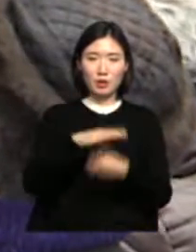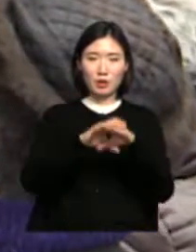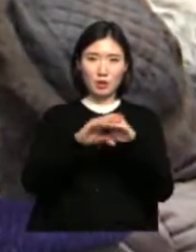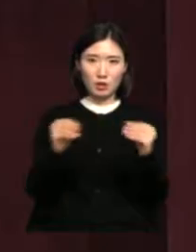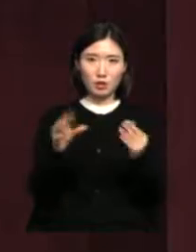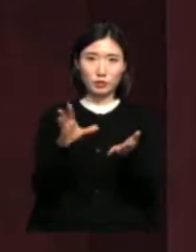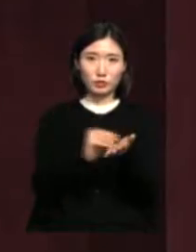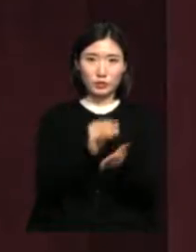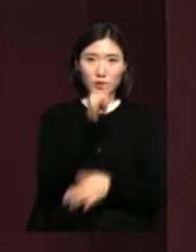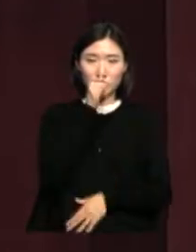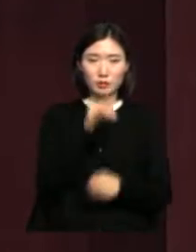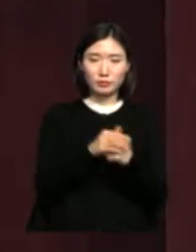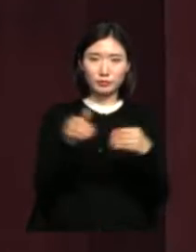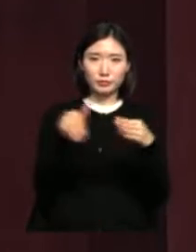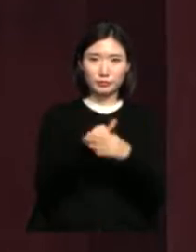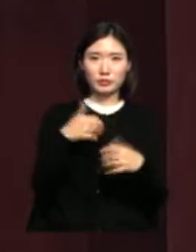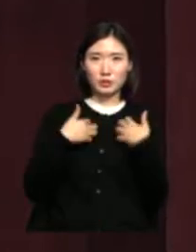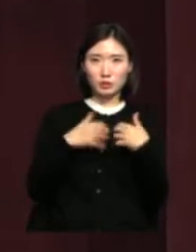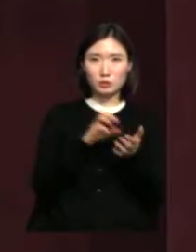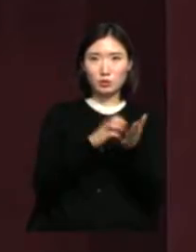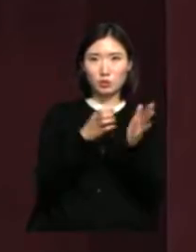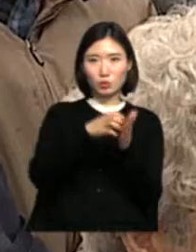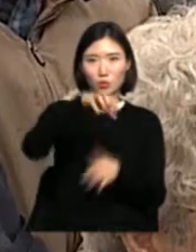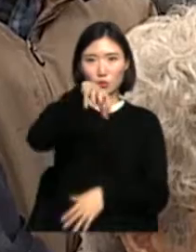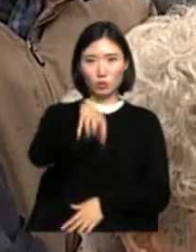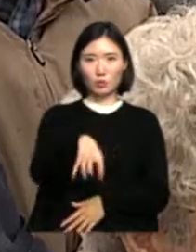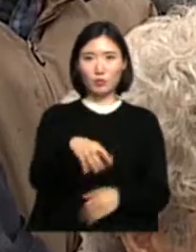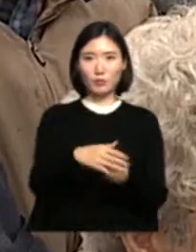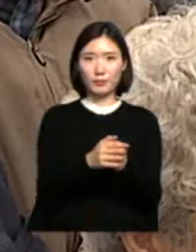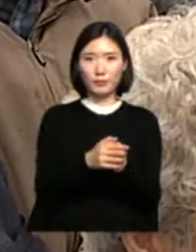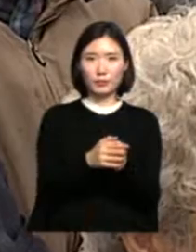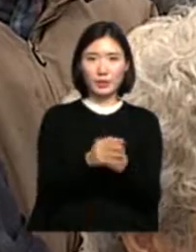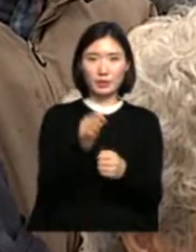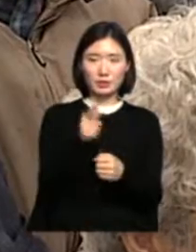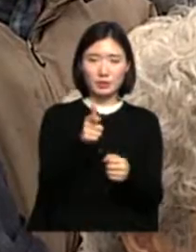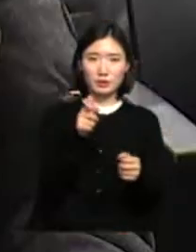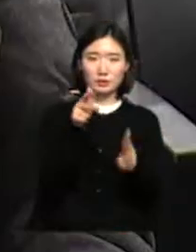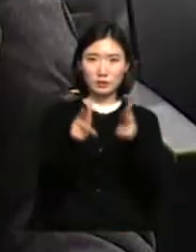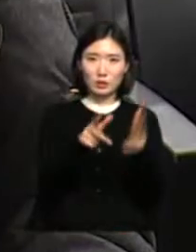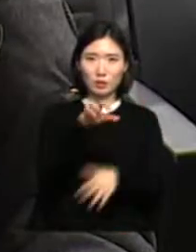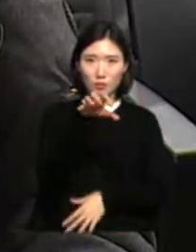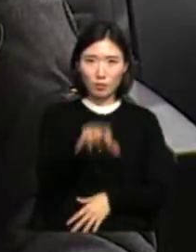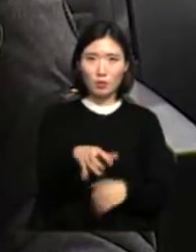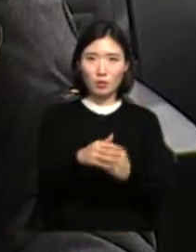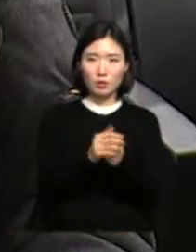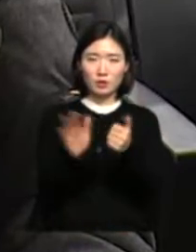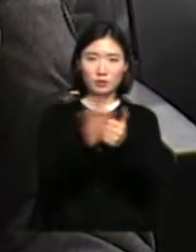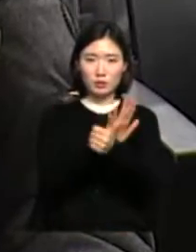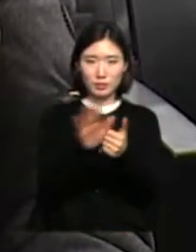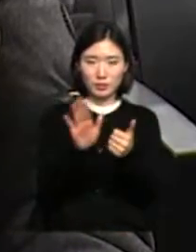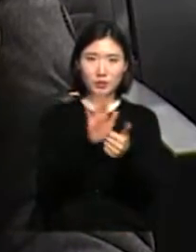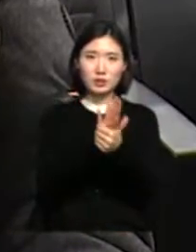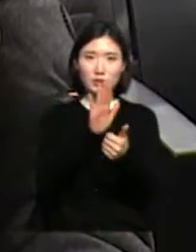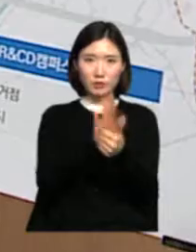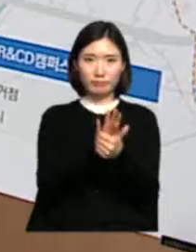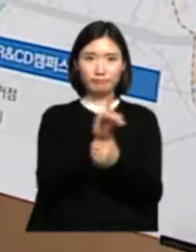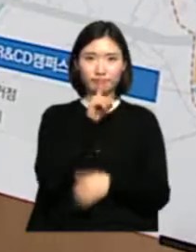있습니다. 문화를 즐길 만한 장소의 부족과 영세 사업체, 미흡한 사업 서비스 지원 등이 그